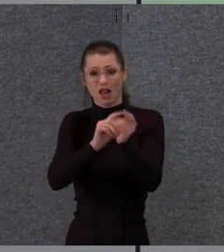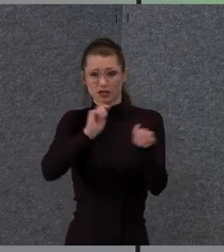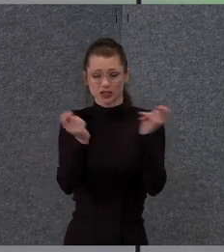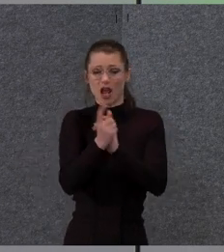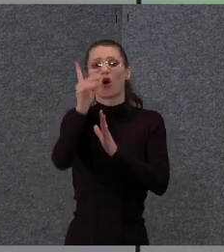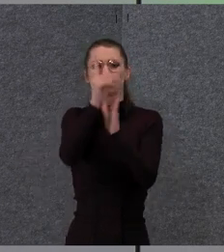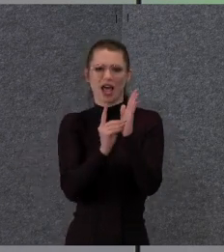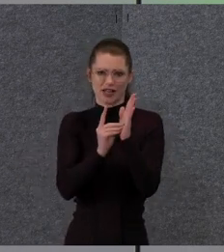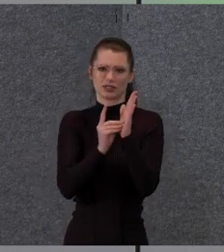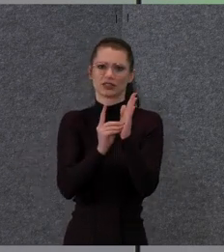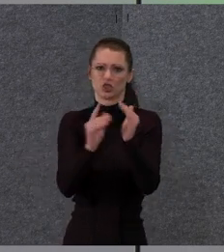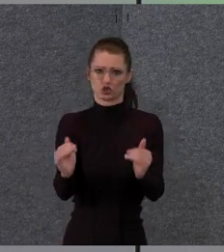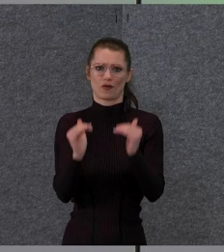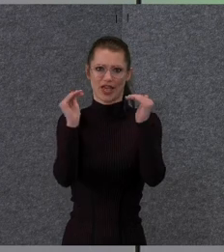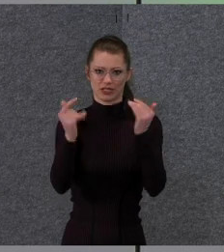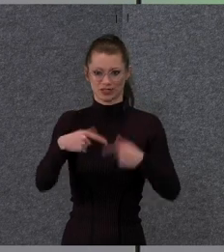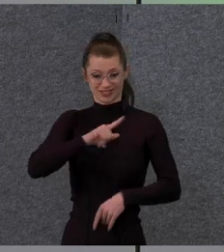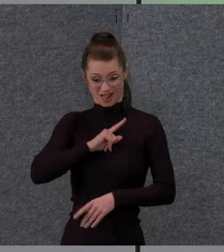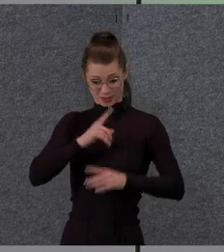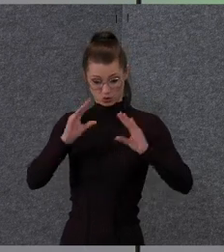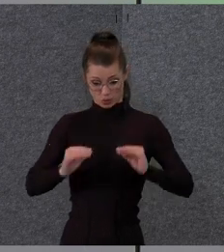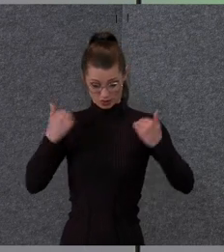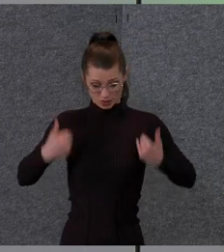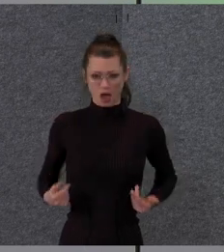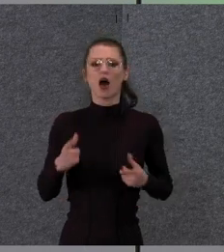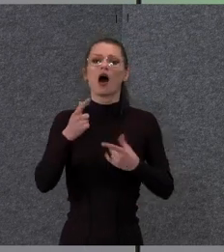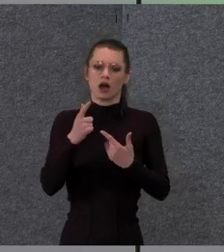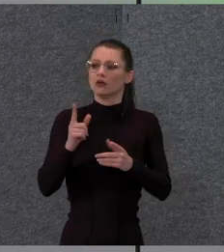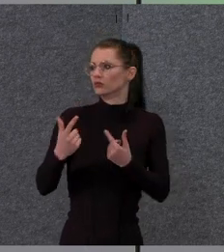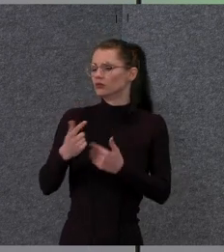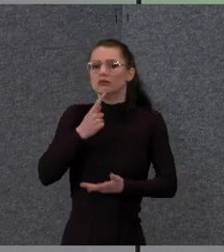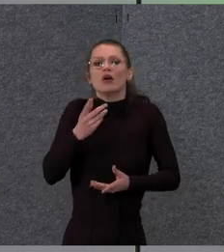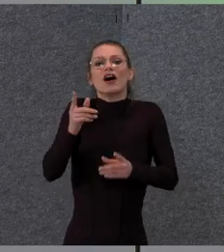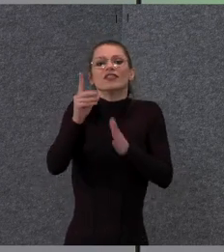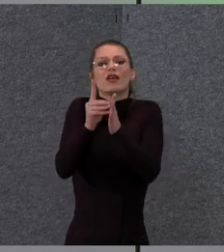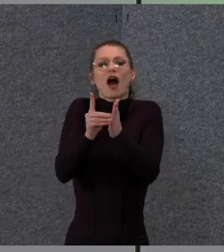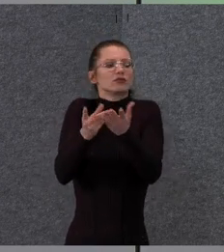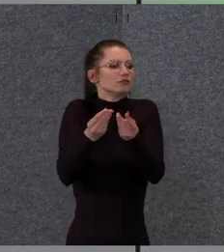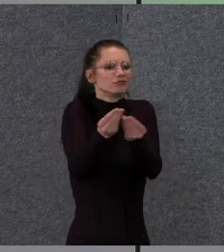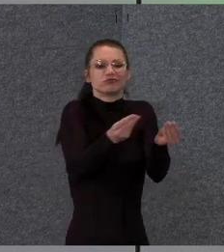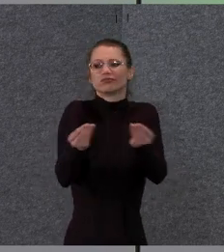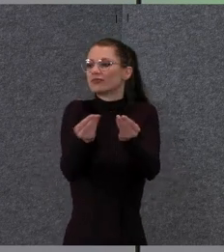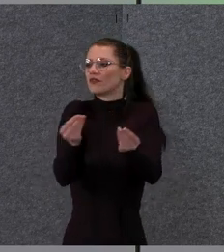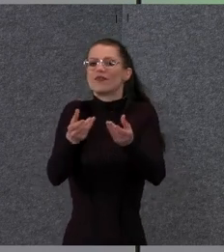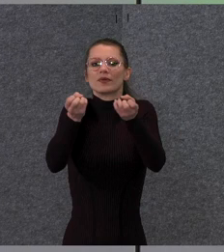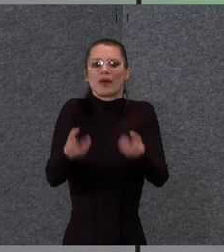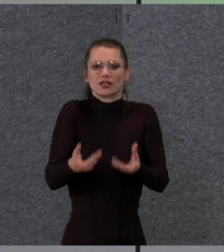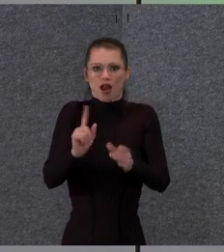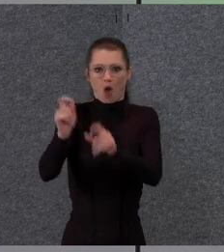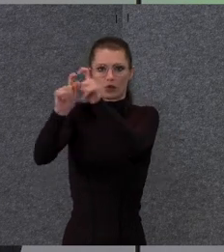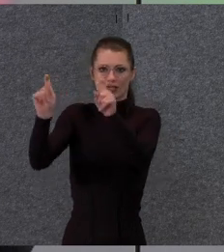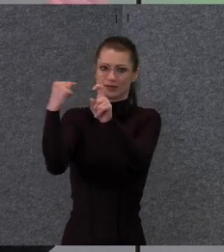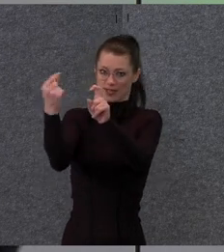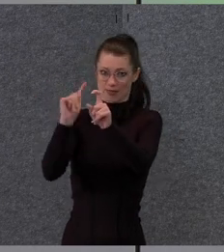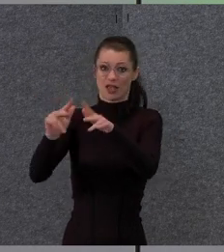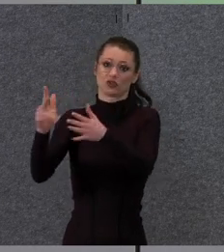die Datensouveränität. Wir Nutzerinnen und Nutzer müssen die Hoheit darüber haben, was mit unseren Daten geschieht. Und das gilt auch für die Unternehmen. Und da sehe